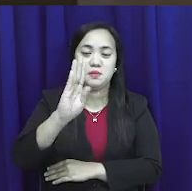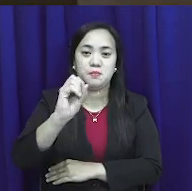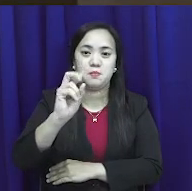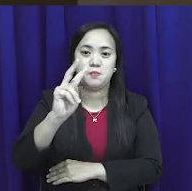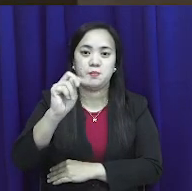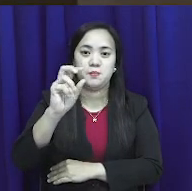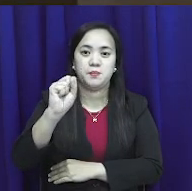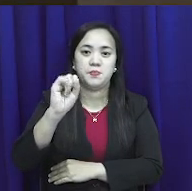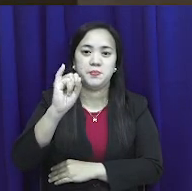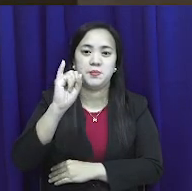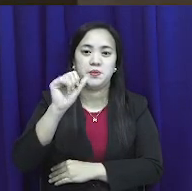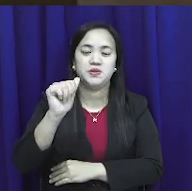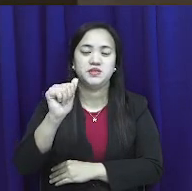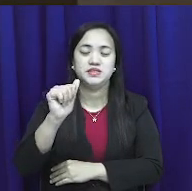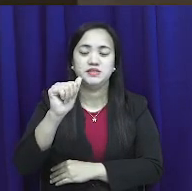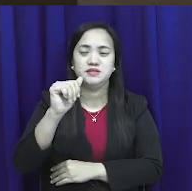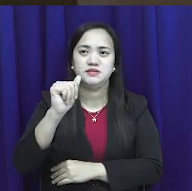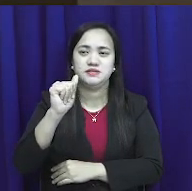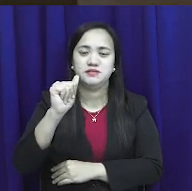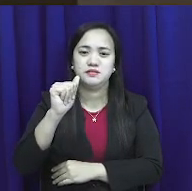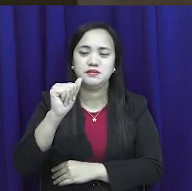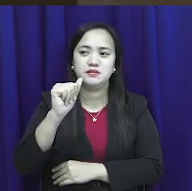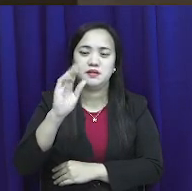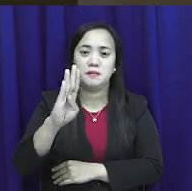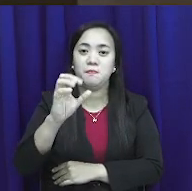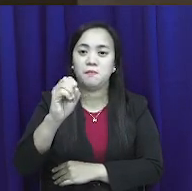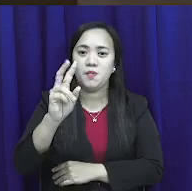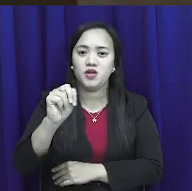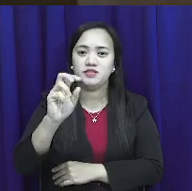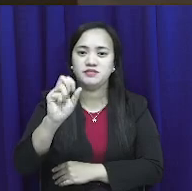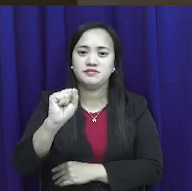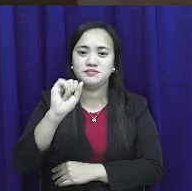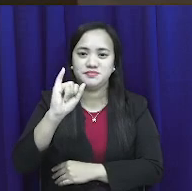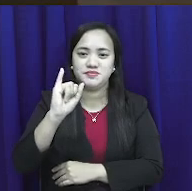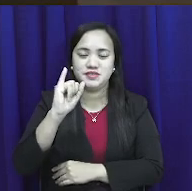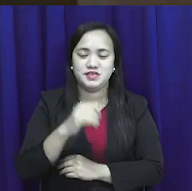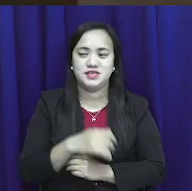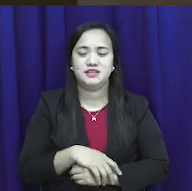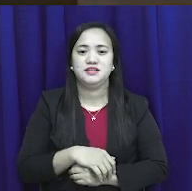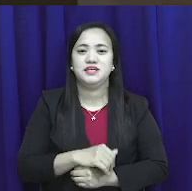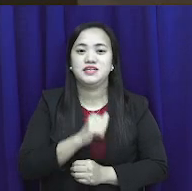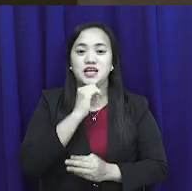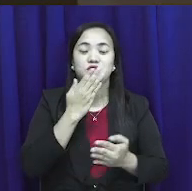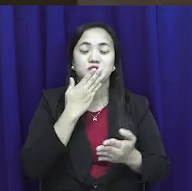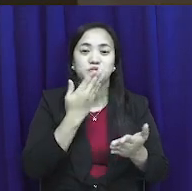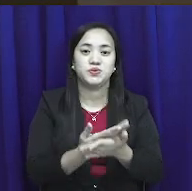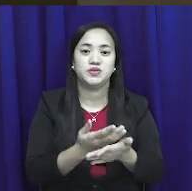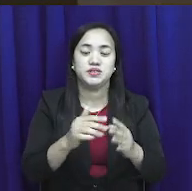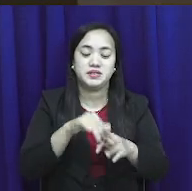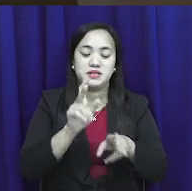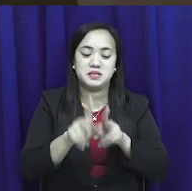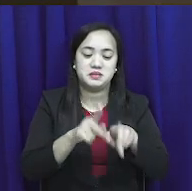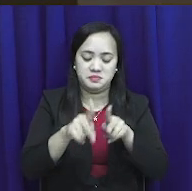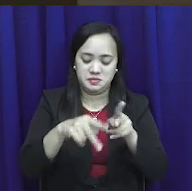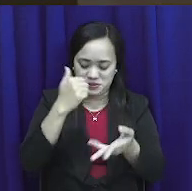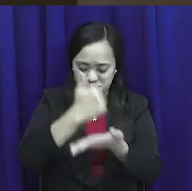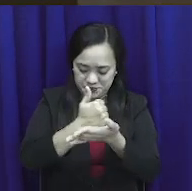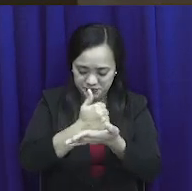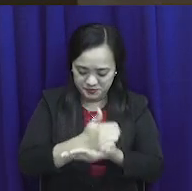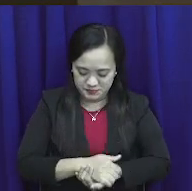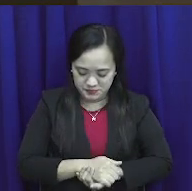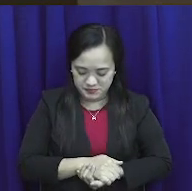nakakaaliw Tingan Hindi po siya magandang tignan siya mag o yon